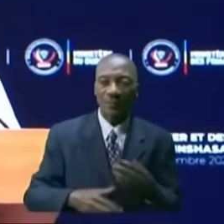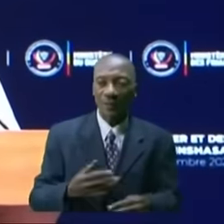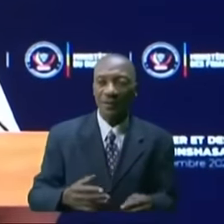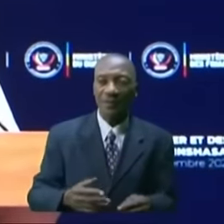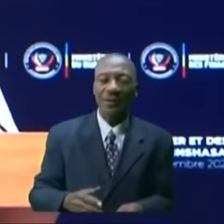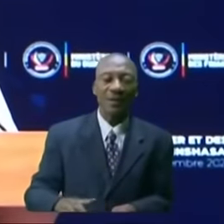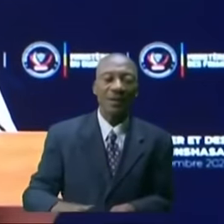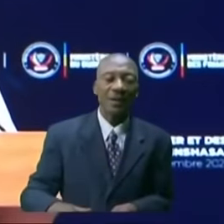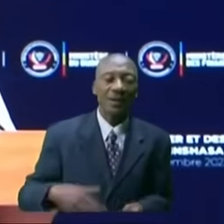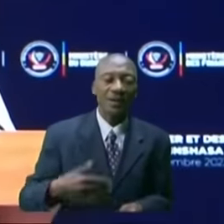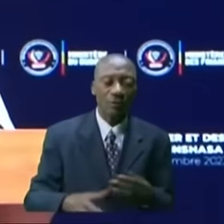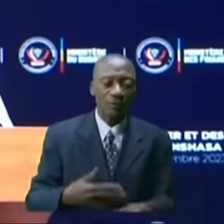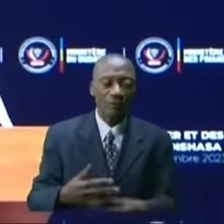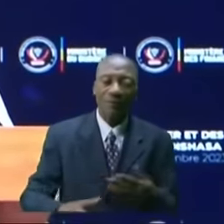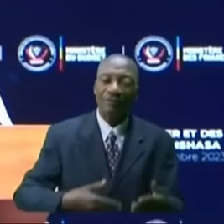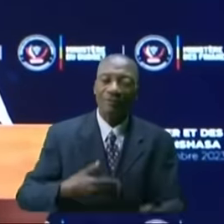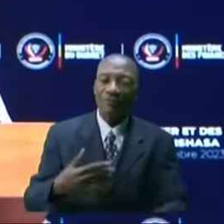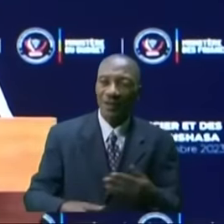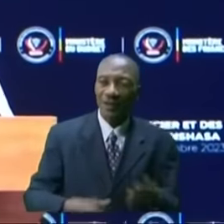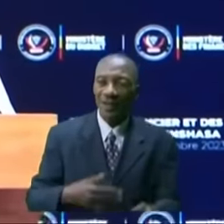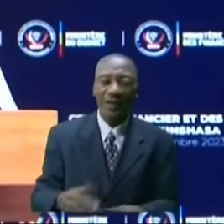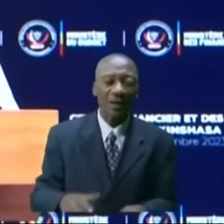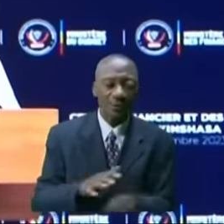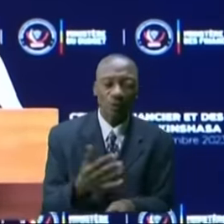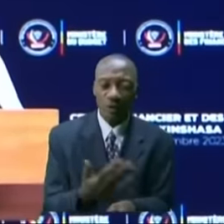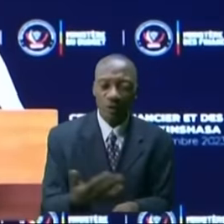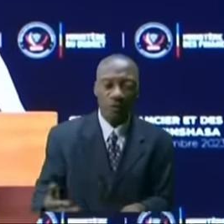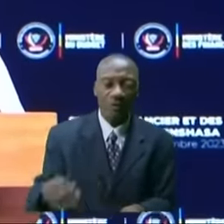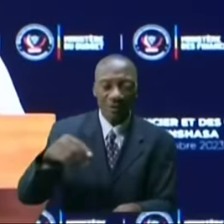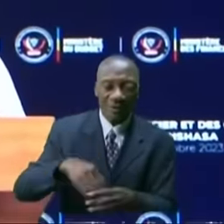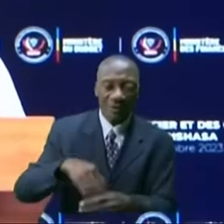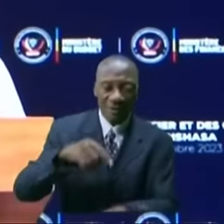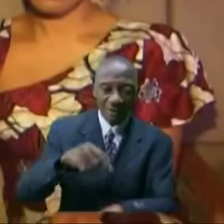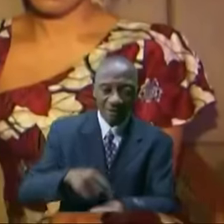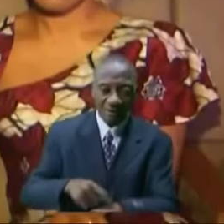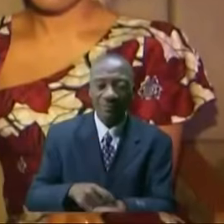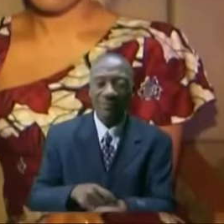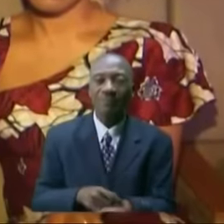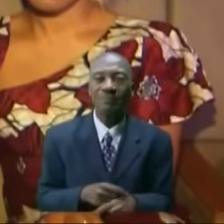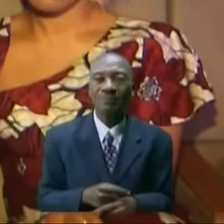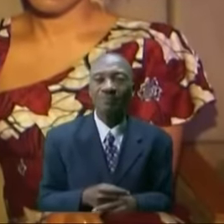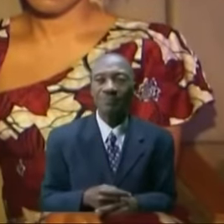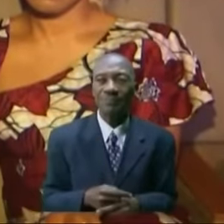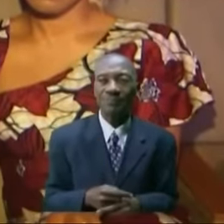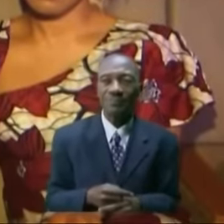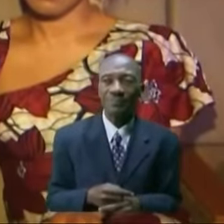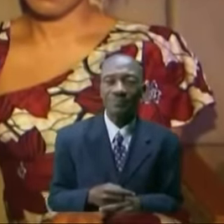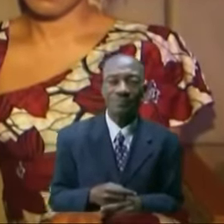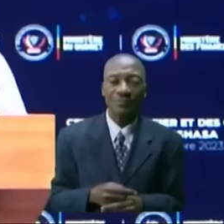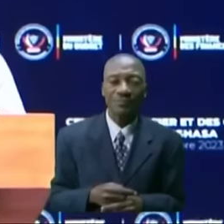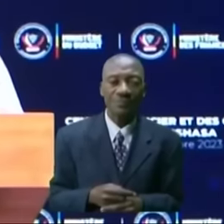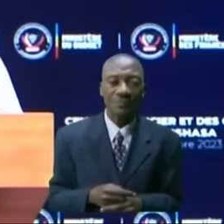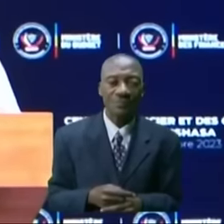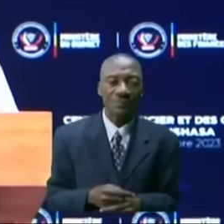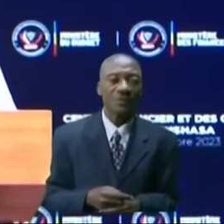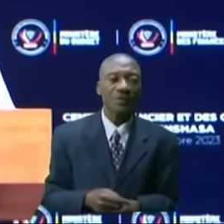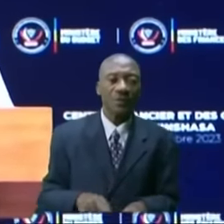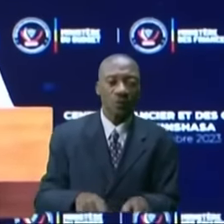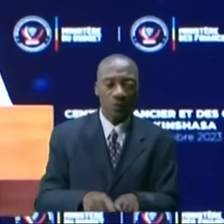des prouesses en des temps records, mais bien plus celui de